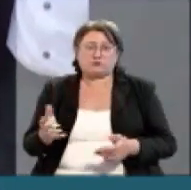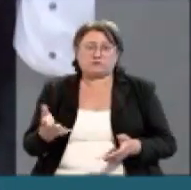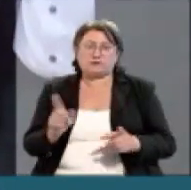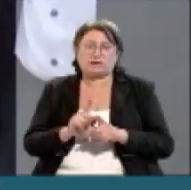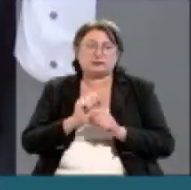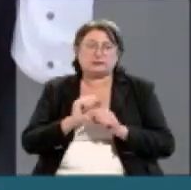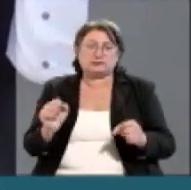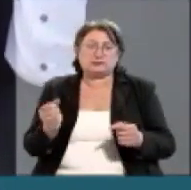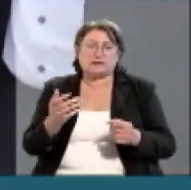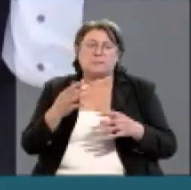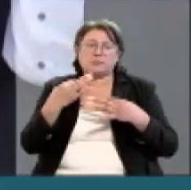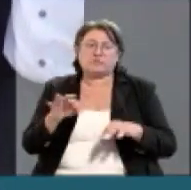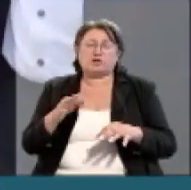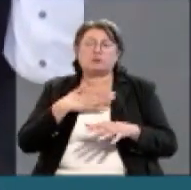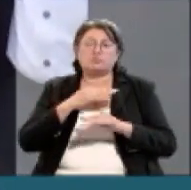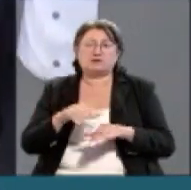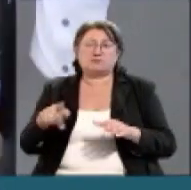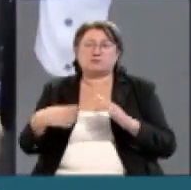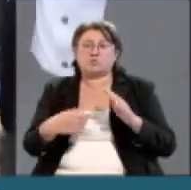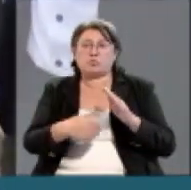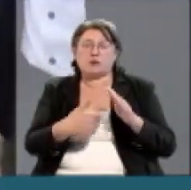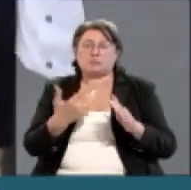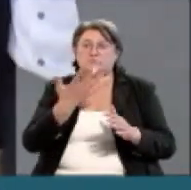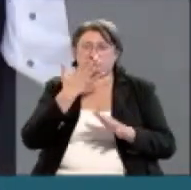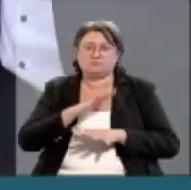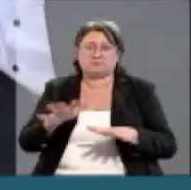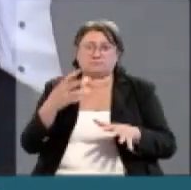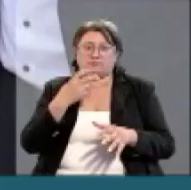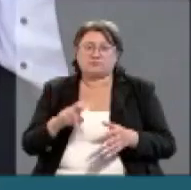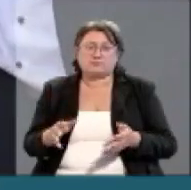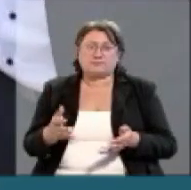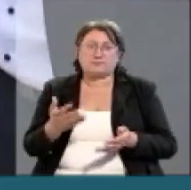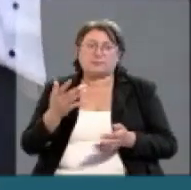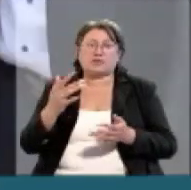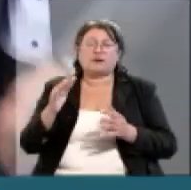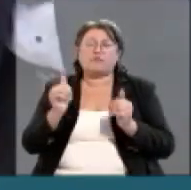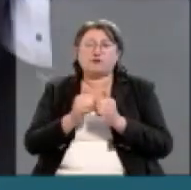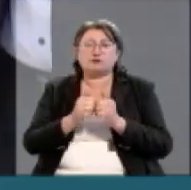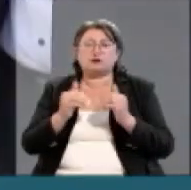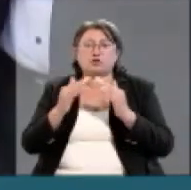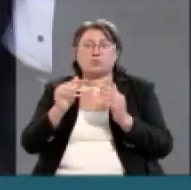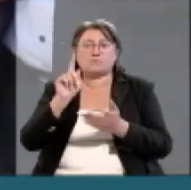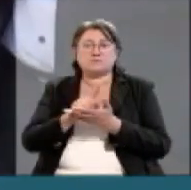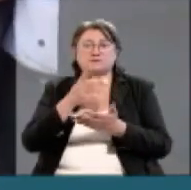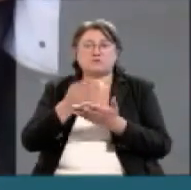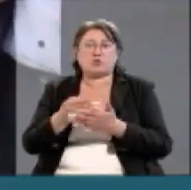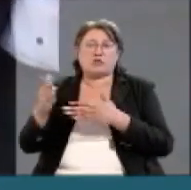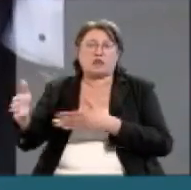шығу да мүмкін емес. Балаларымызды да ойнауға жібере алмаймыз. Иісі мұрын жарады. Әр үйдің маңына арнайы жәшіктер қашан қойылады?